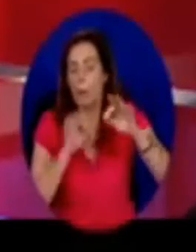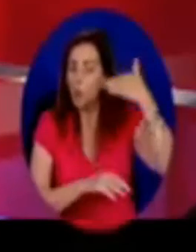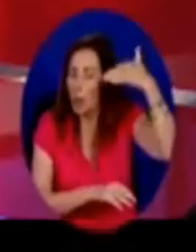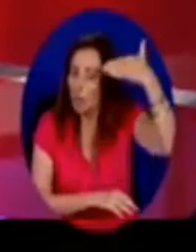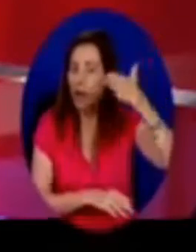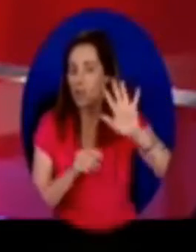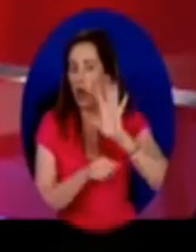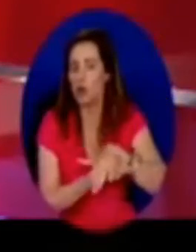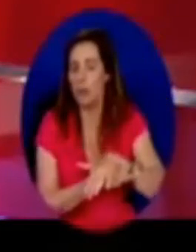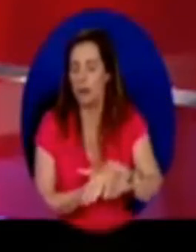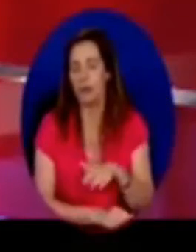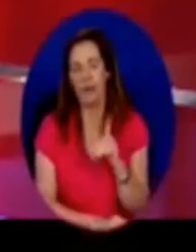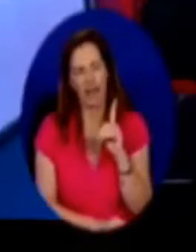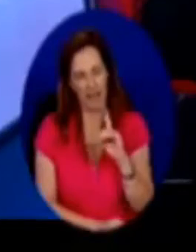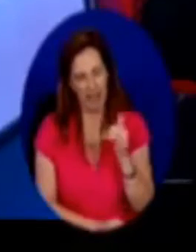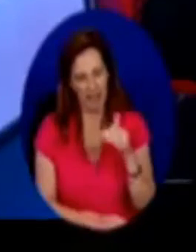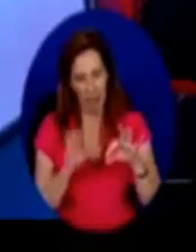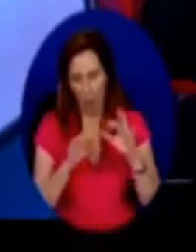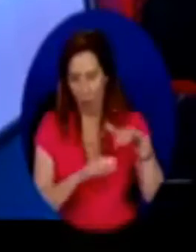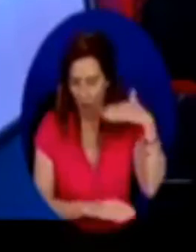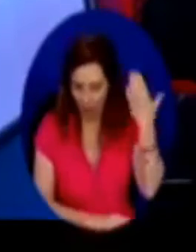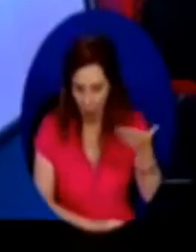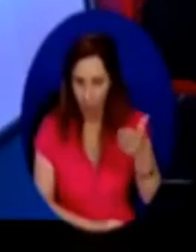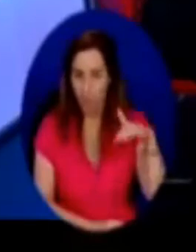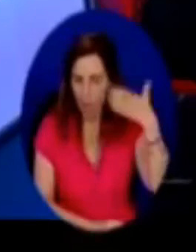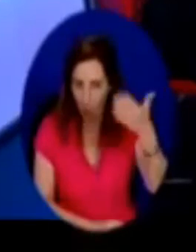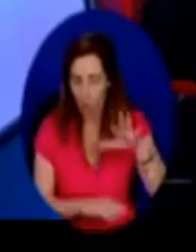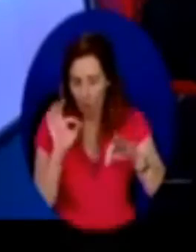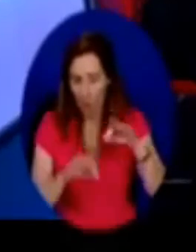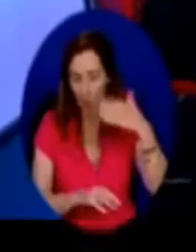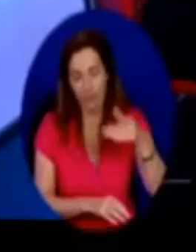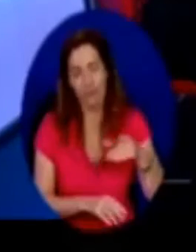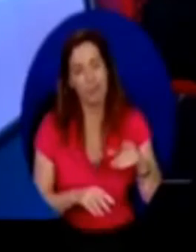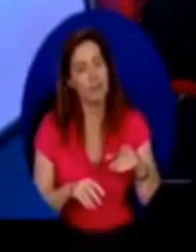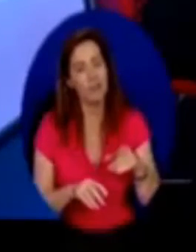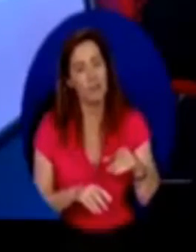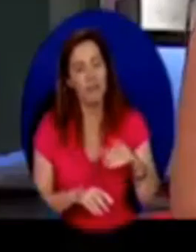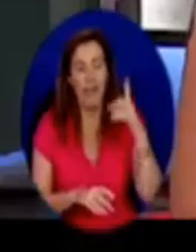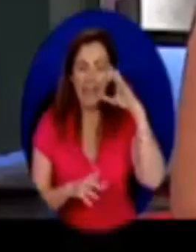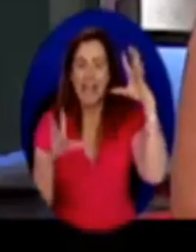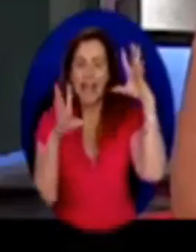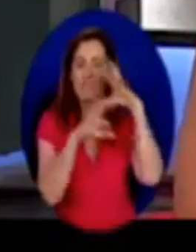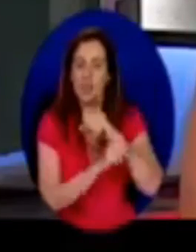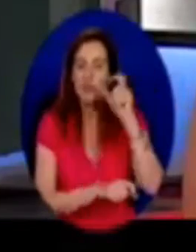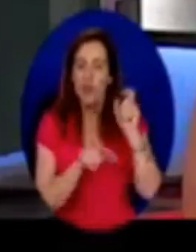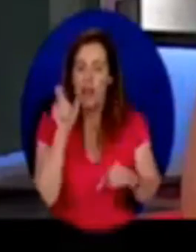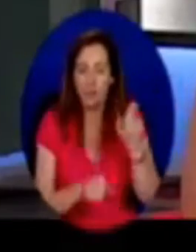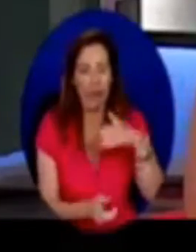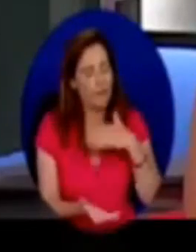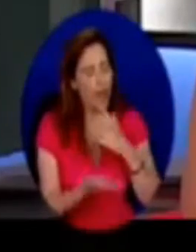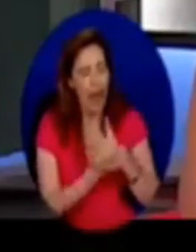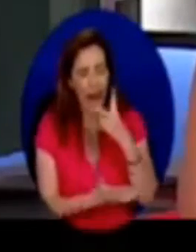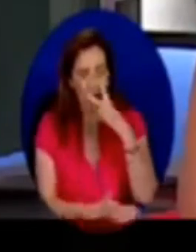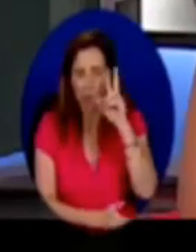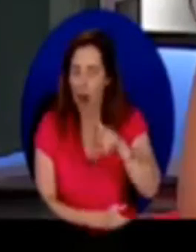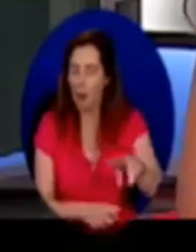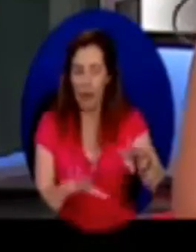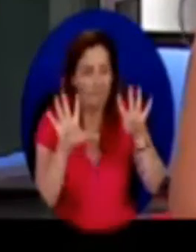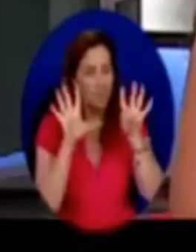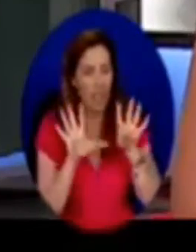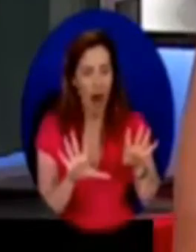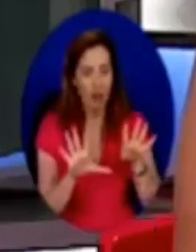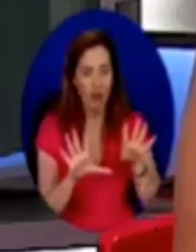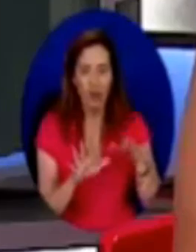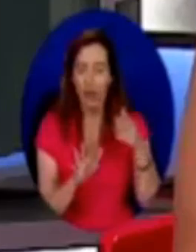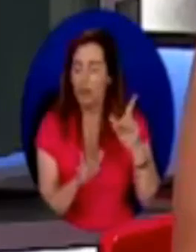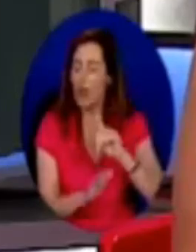הבאות כן אבל בבחירות הבאות ובאות ובאות את את העמדות של הציבור אנחנו כבר ראינו ב-2009